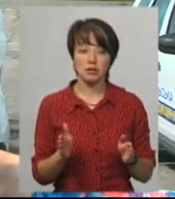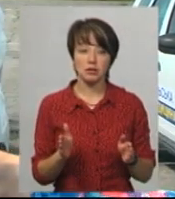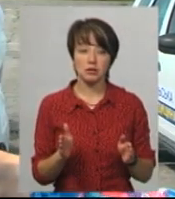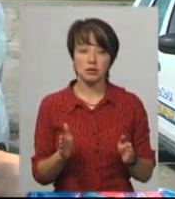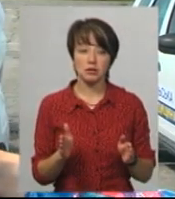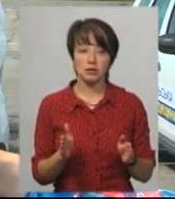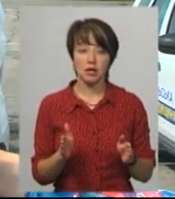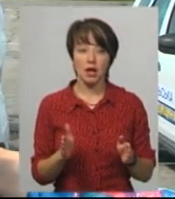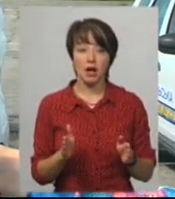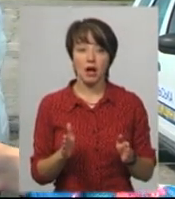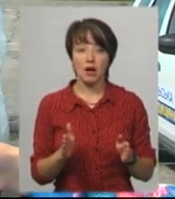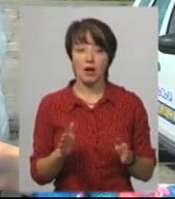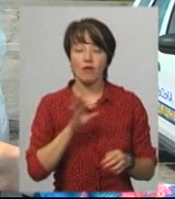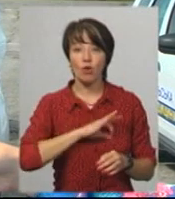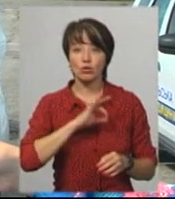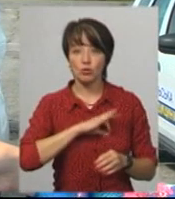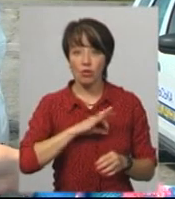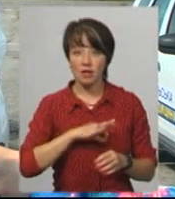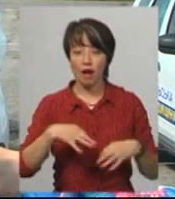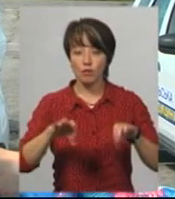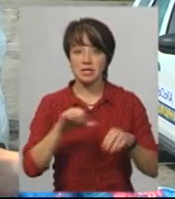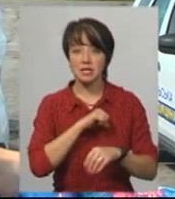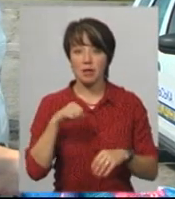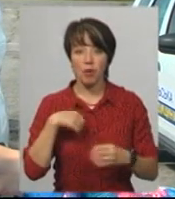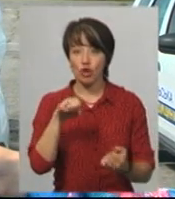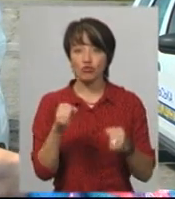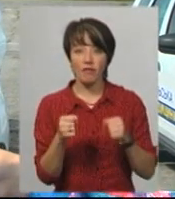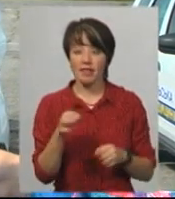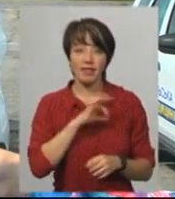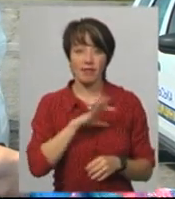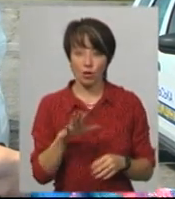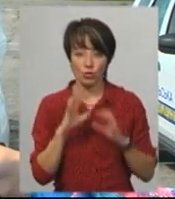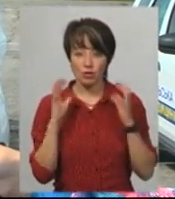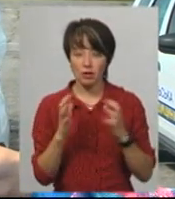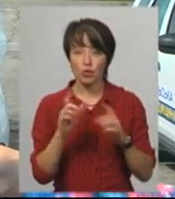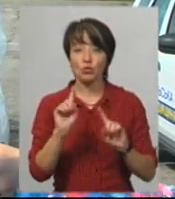експлуатувати автомобіль сам. Тобто шофера не вигідно тримати, тому що автомобіль